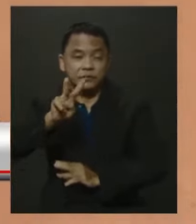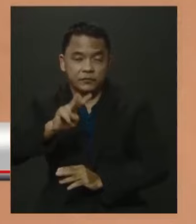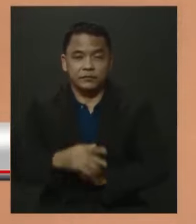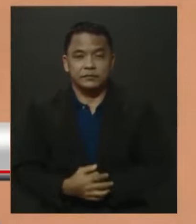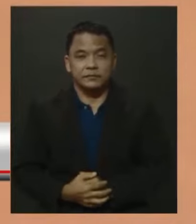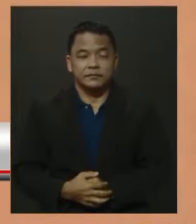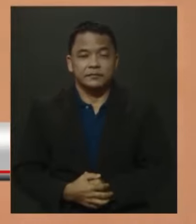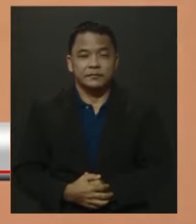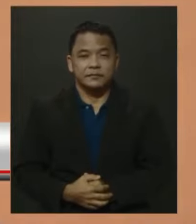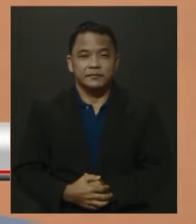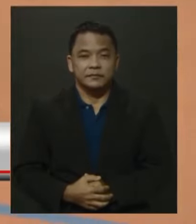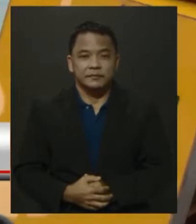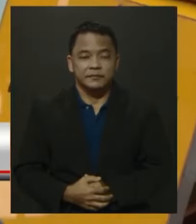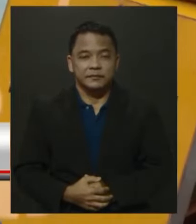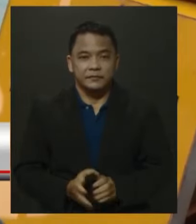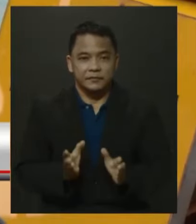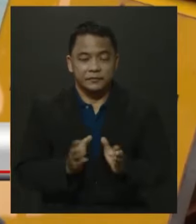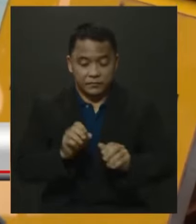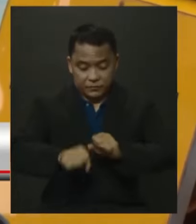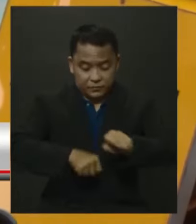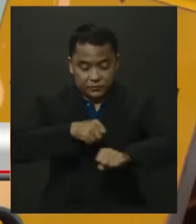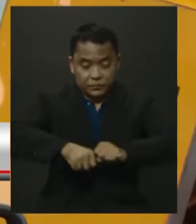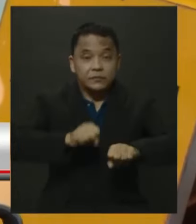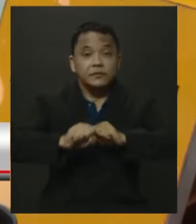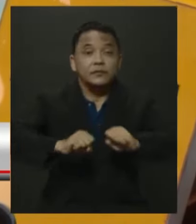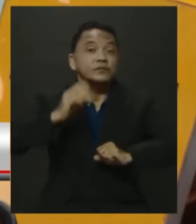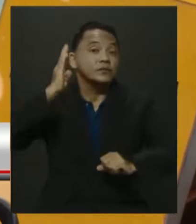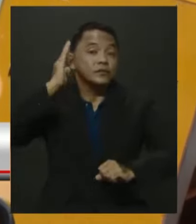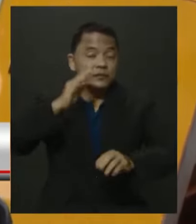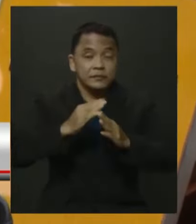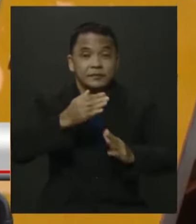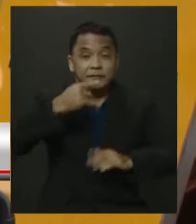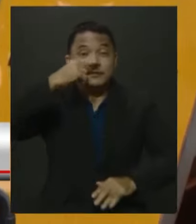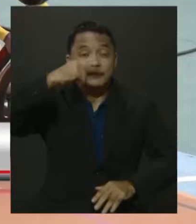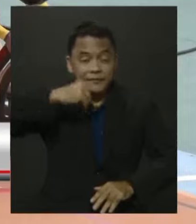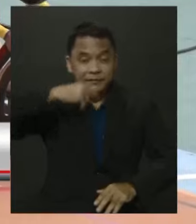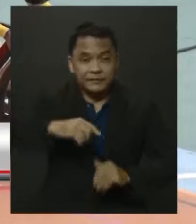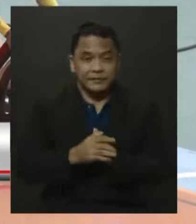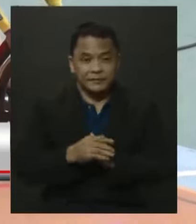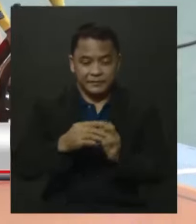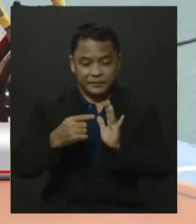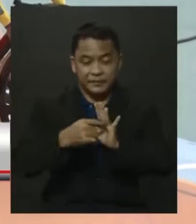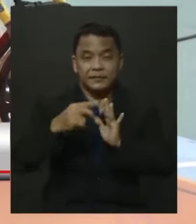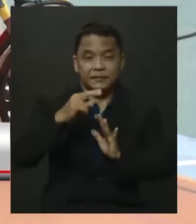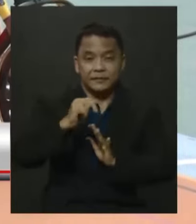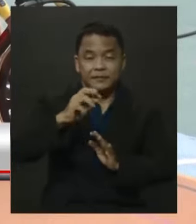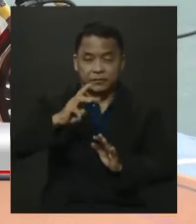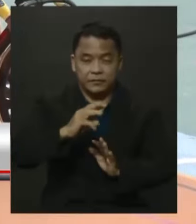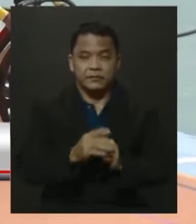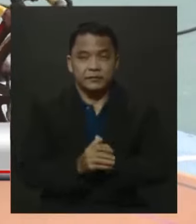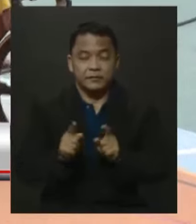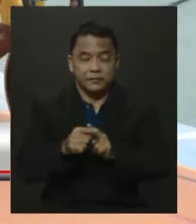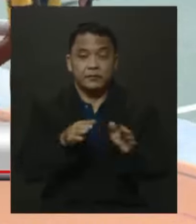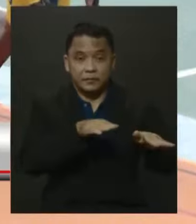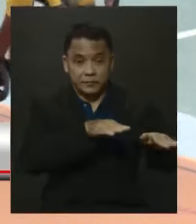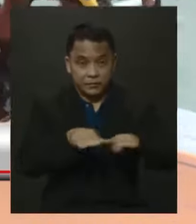ค่ะทีมสปรินต์รุ่นเยาวชนชายนะคะทีมชาติไทยนำโดยเจ้าแนวนายนรเศรษฐาดาบุญมาเนี่ยพร้